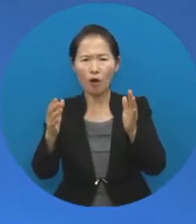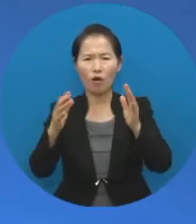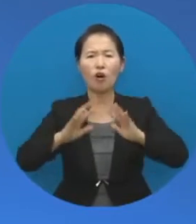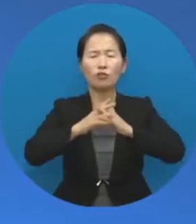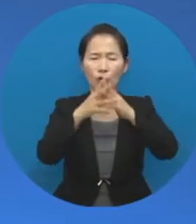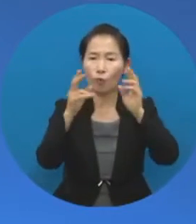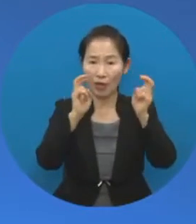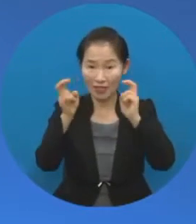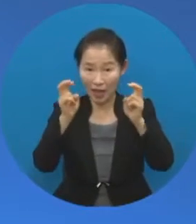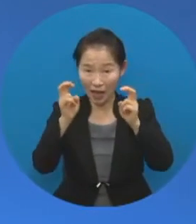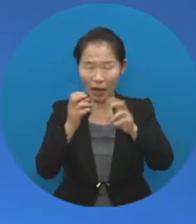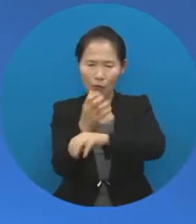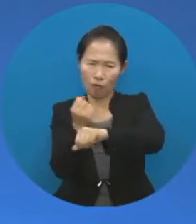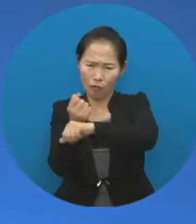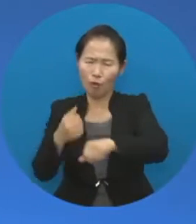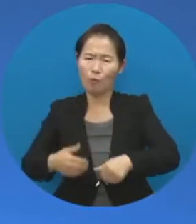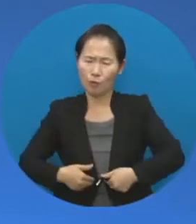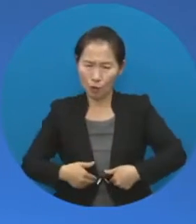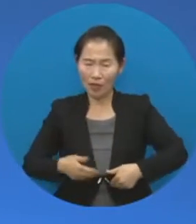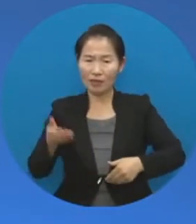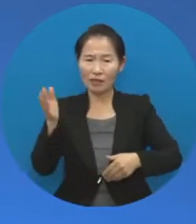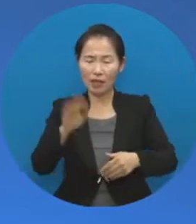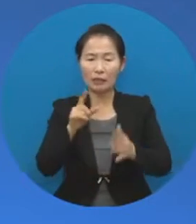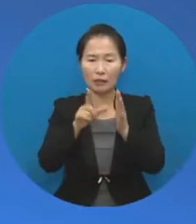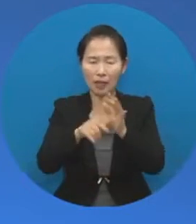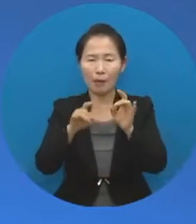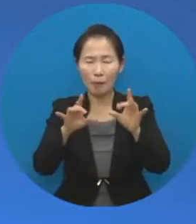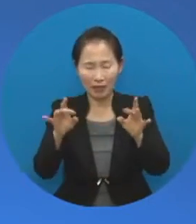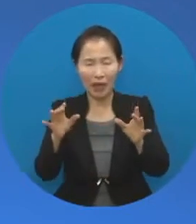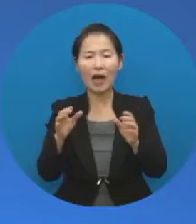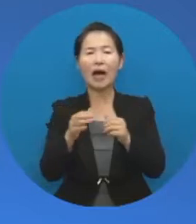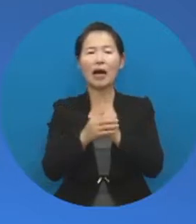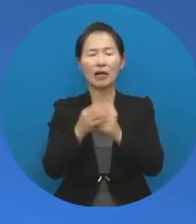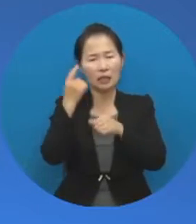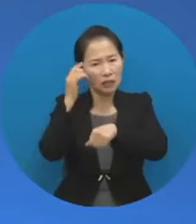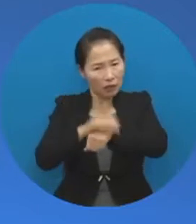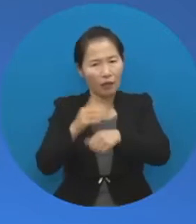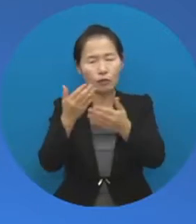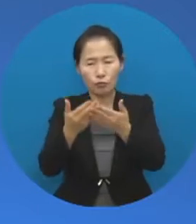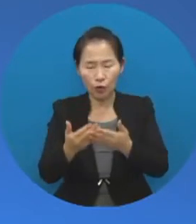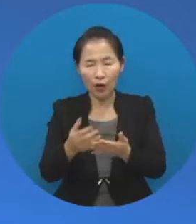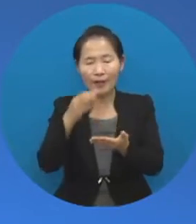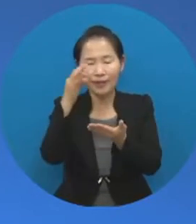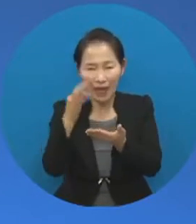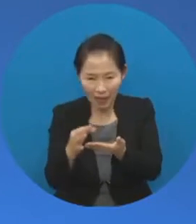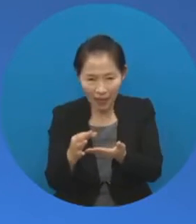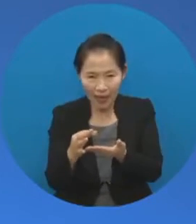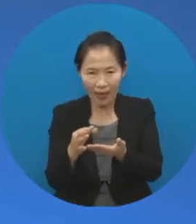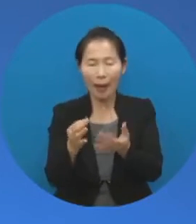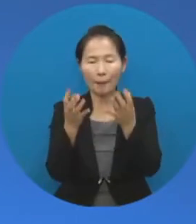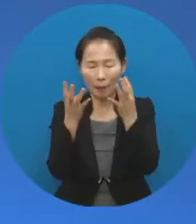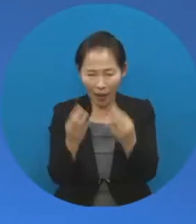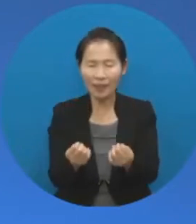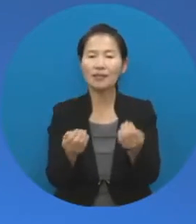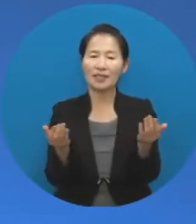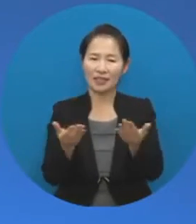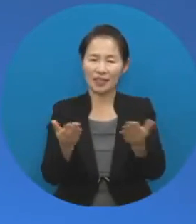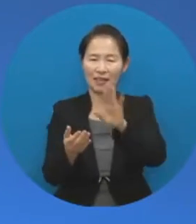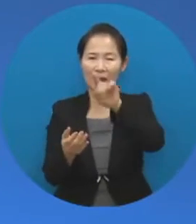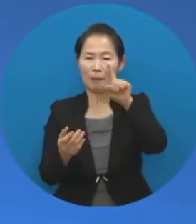하나님께서 전략을 주시는 거예요. 박리담의 전략. 그래서 박리담의 전략 뭔지